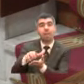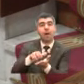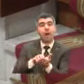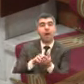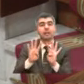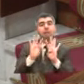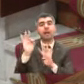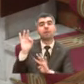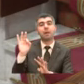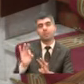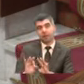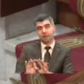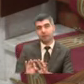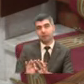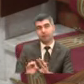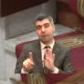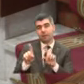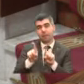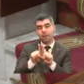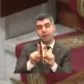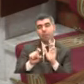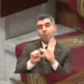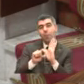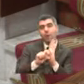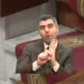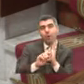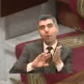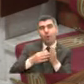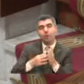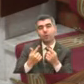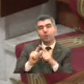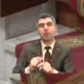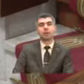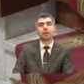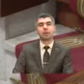80%، وهذا واحد الموضوع تنحاولوا نعالجوا مع مختلف المستعملين. فيه الشق اللي هو وطني، وفيه الشق اللي هو